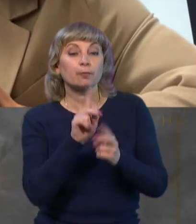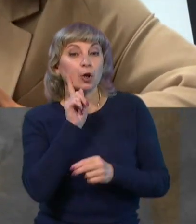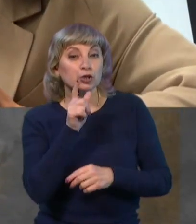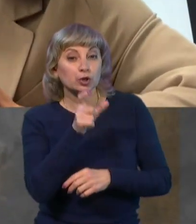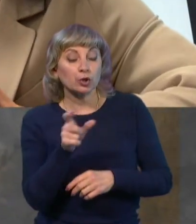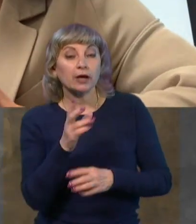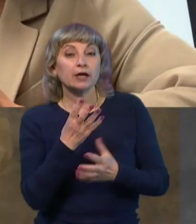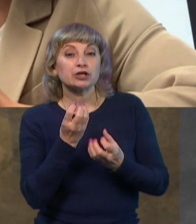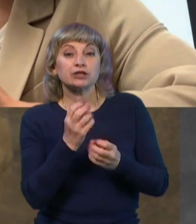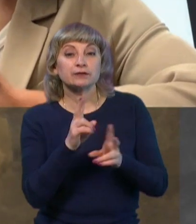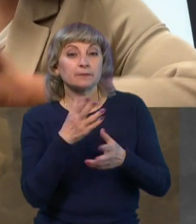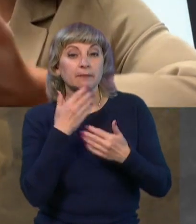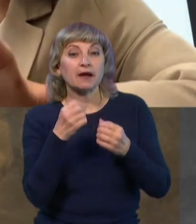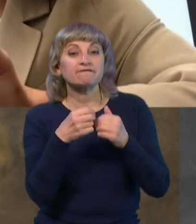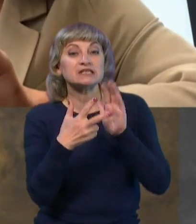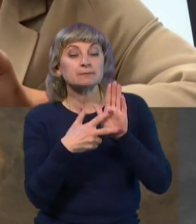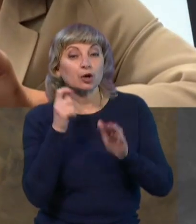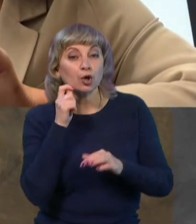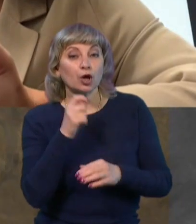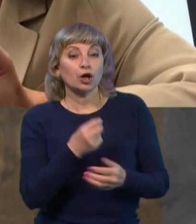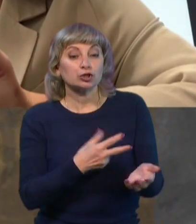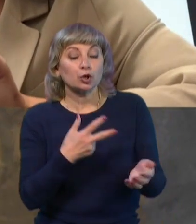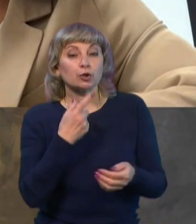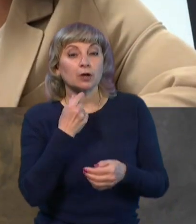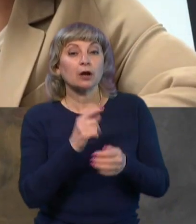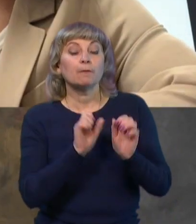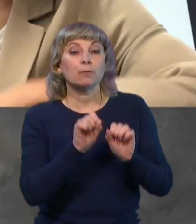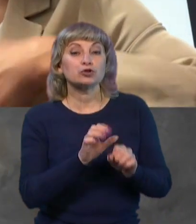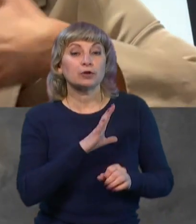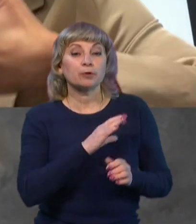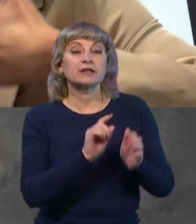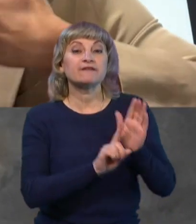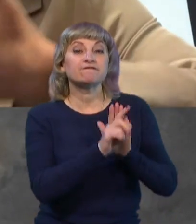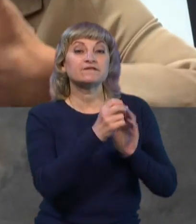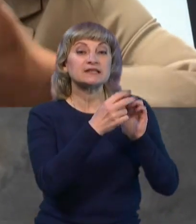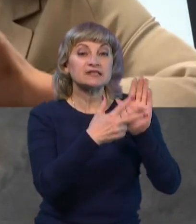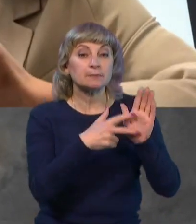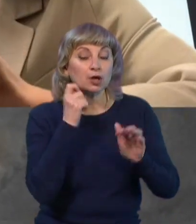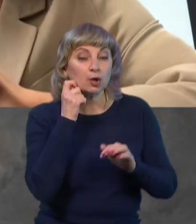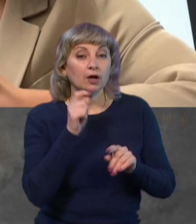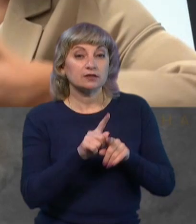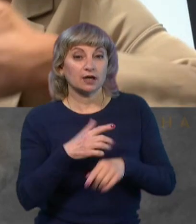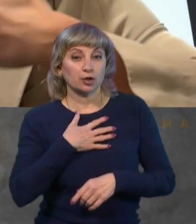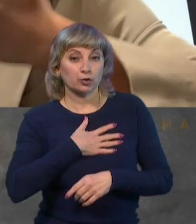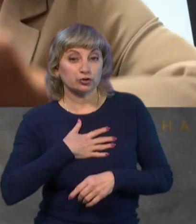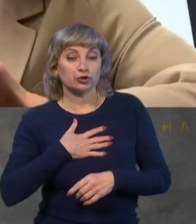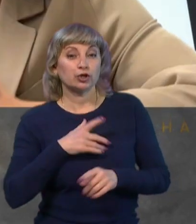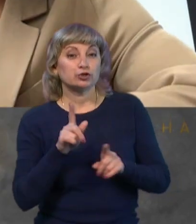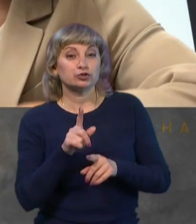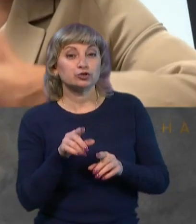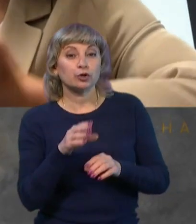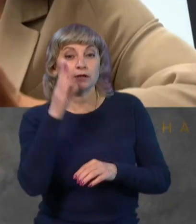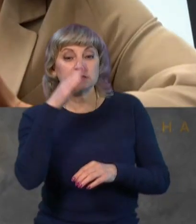яким ще немає 18 років, донором крові можна бути від 18 років, і вони так розчаровуються, що з